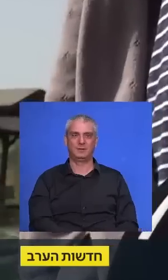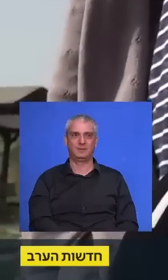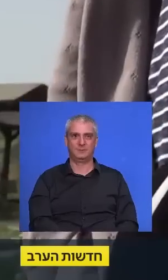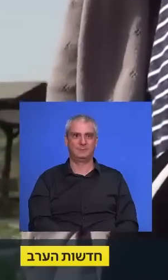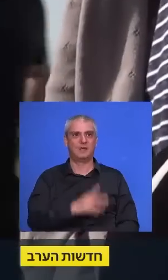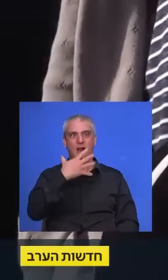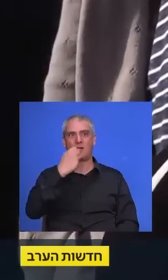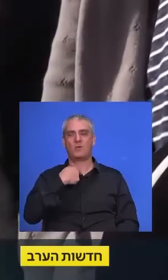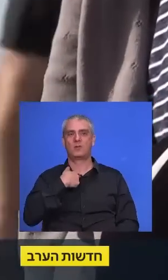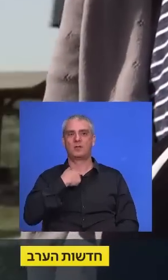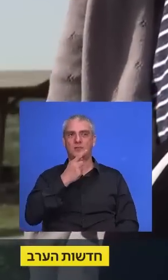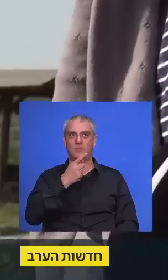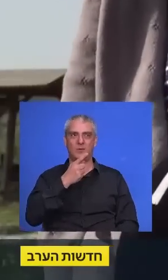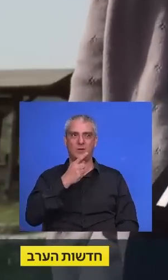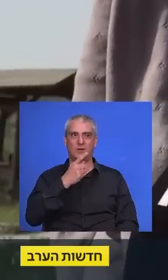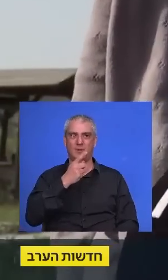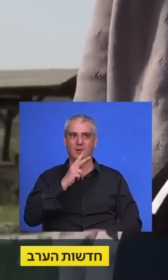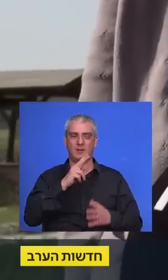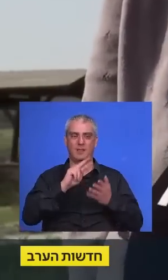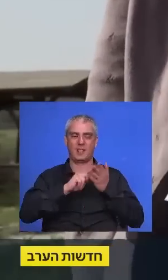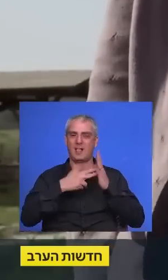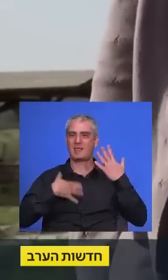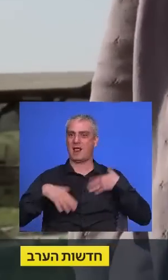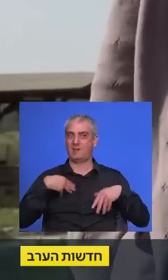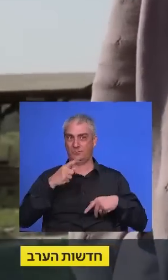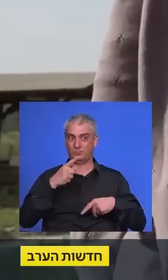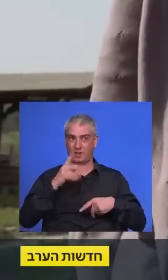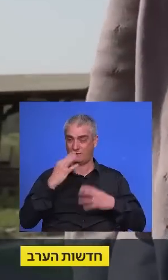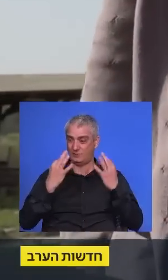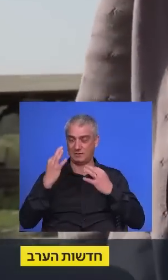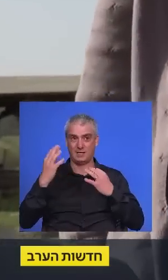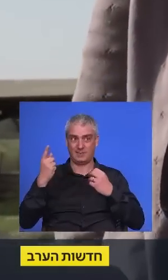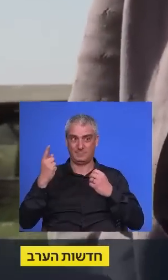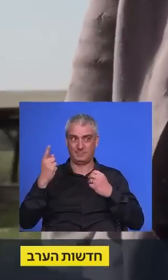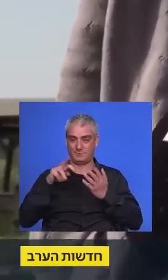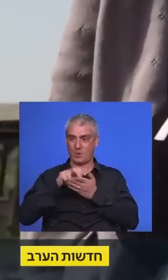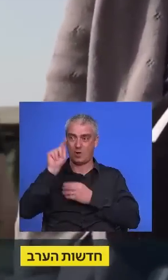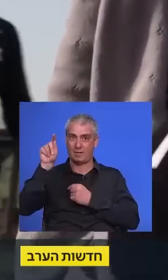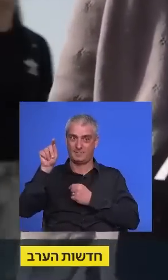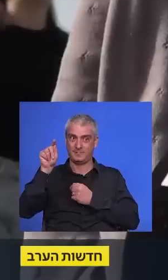לקחו אותנו ללוקר, איפה שהשחקנים הולכים.